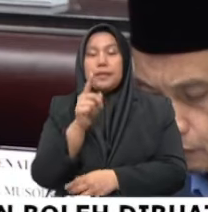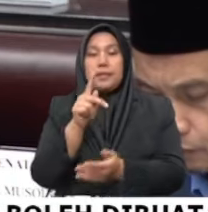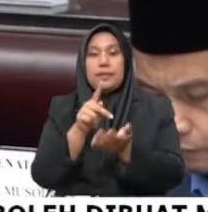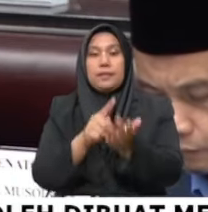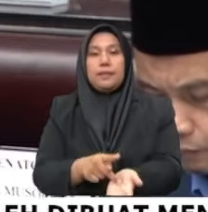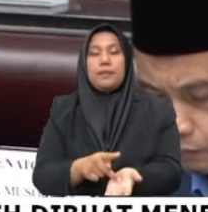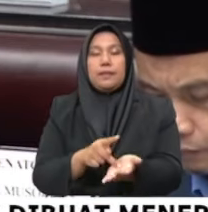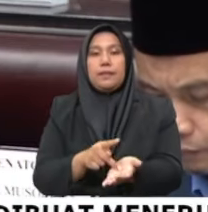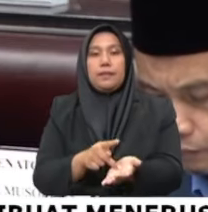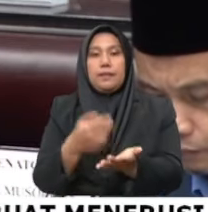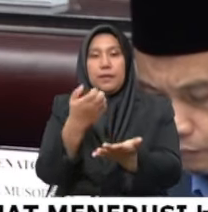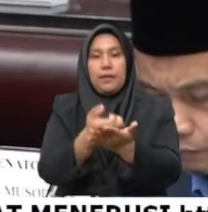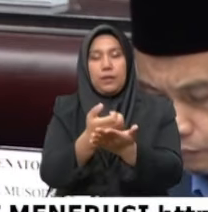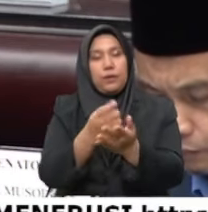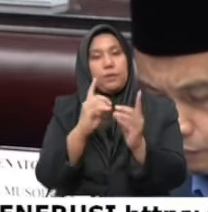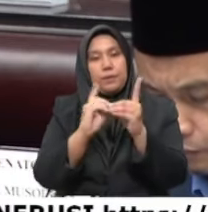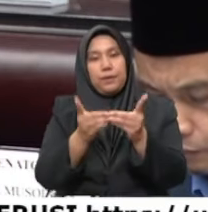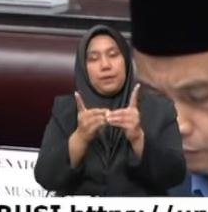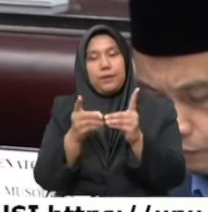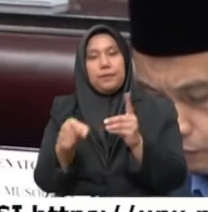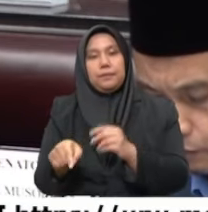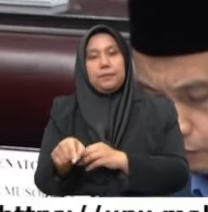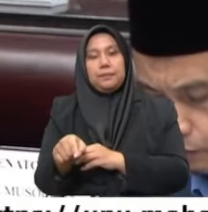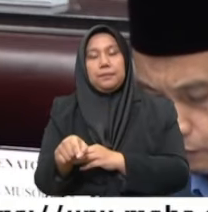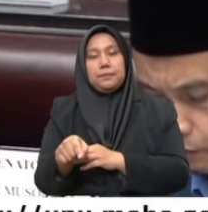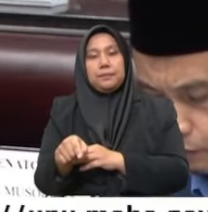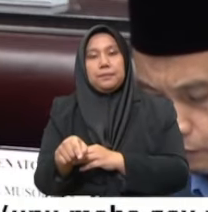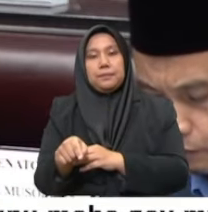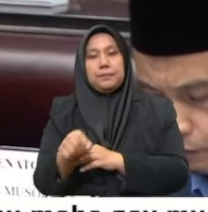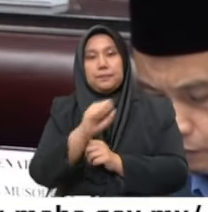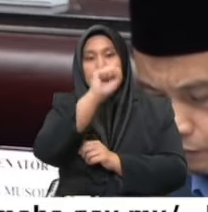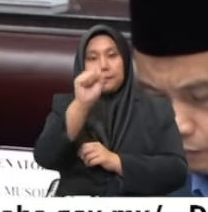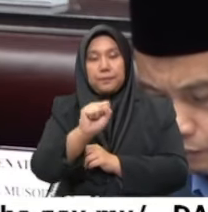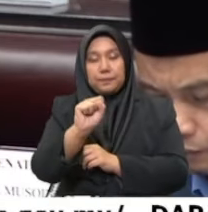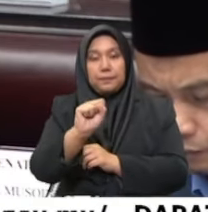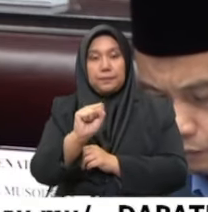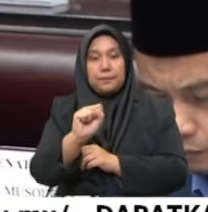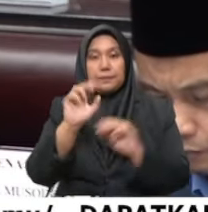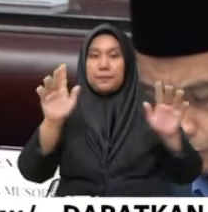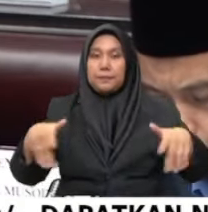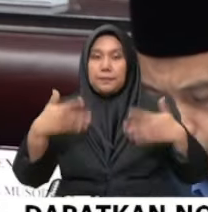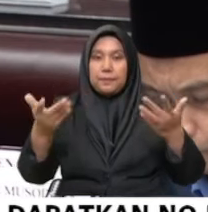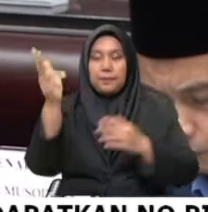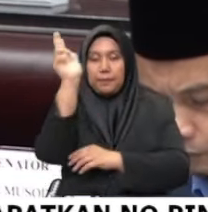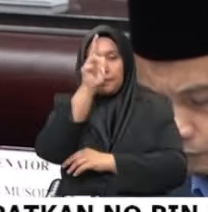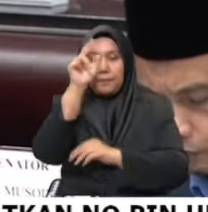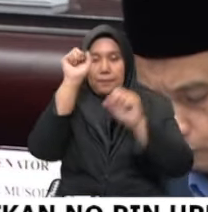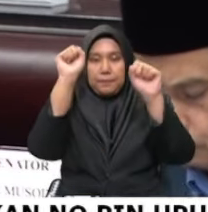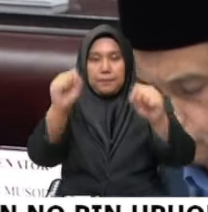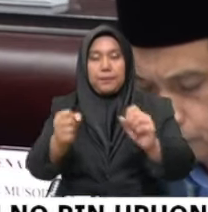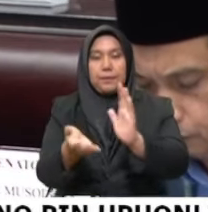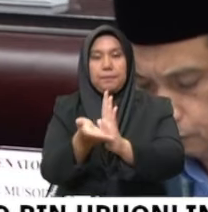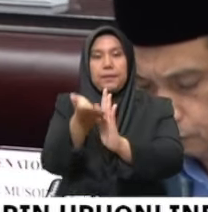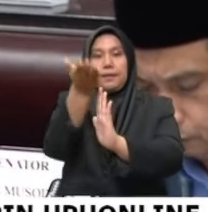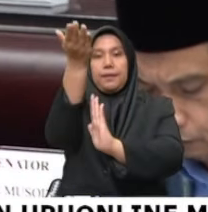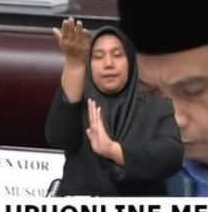adalah daripada ekonomi digital ini. Soalan saya, bagaimana kerajaan boleh